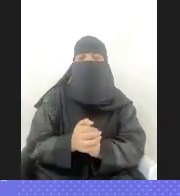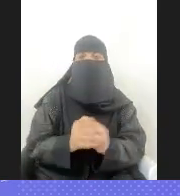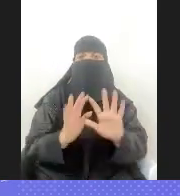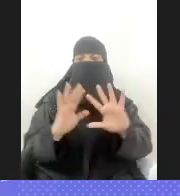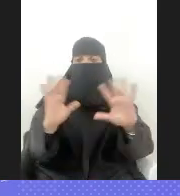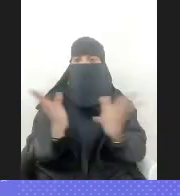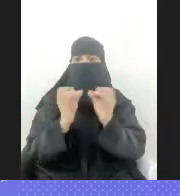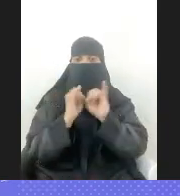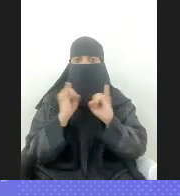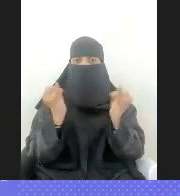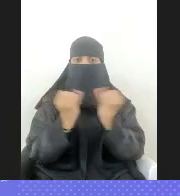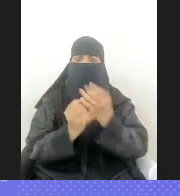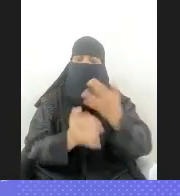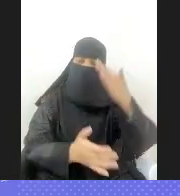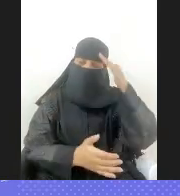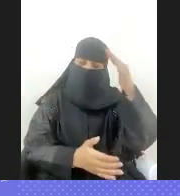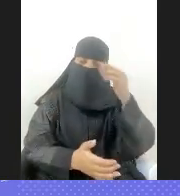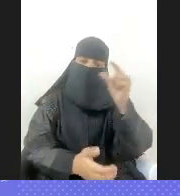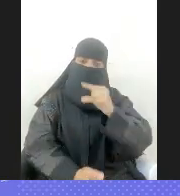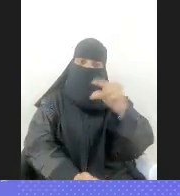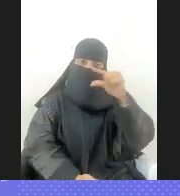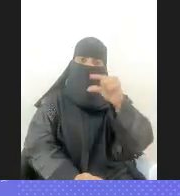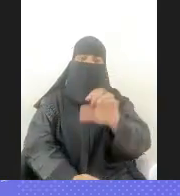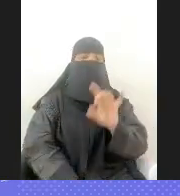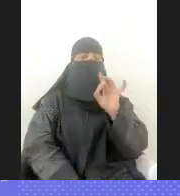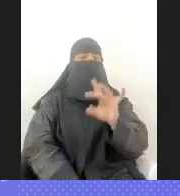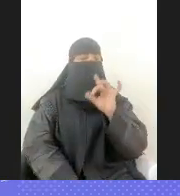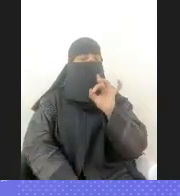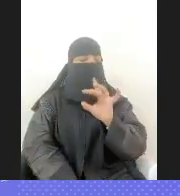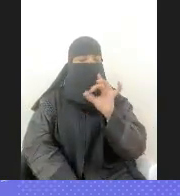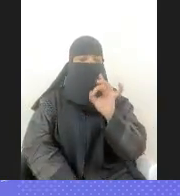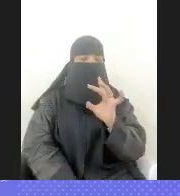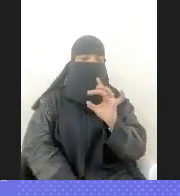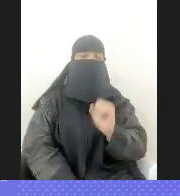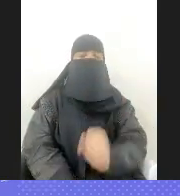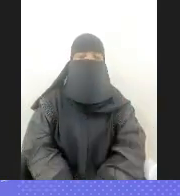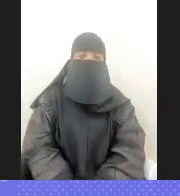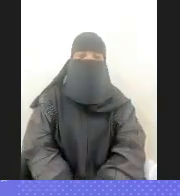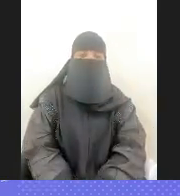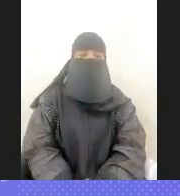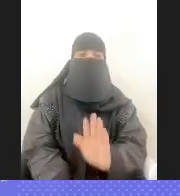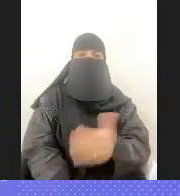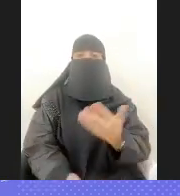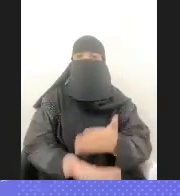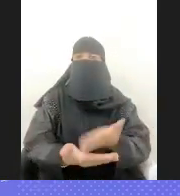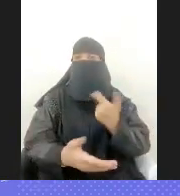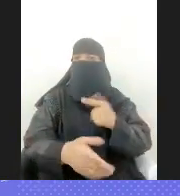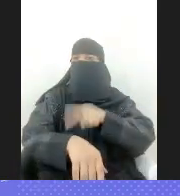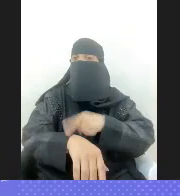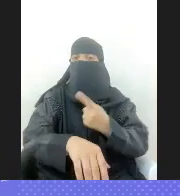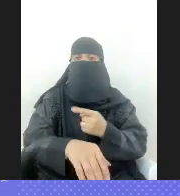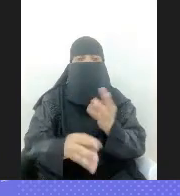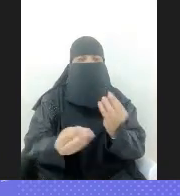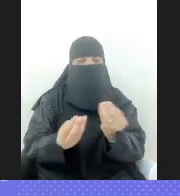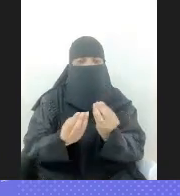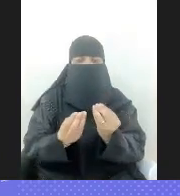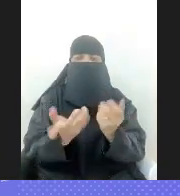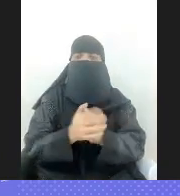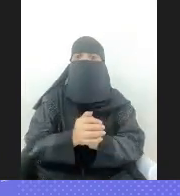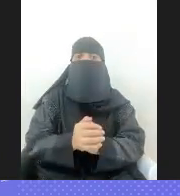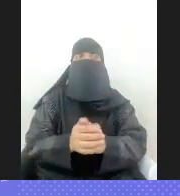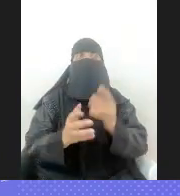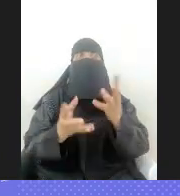أشكر الدكاترة ما شاء الله تبارك الله، يعني كان لمدة كم ساعة يعني معلومات جدا